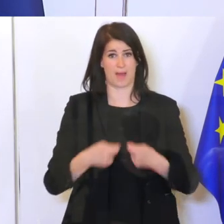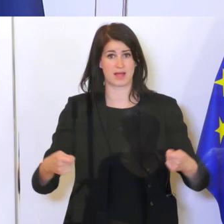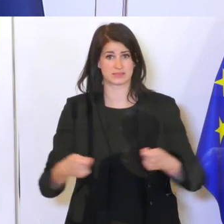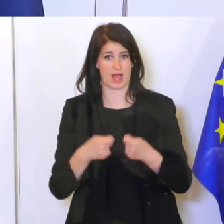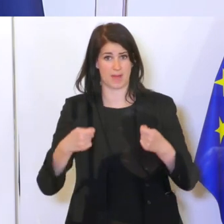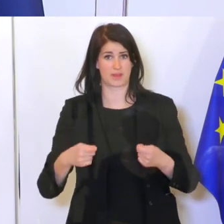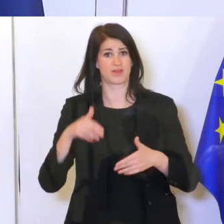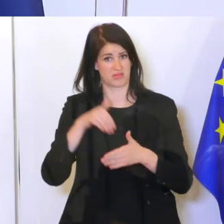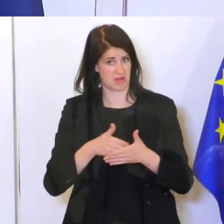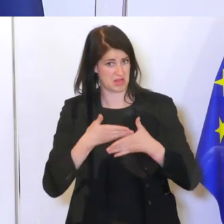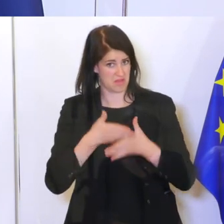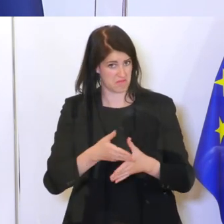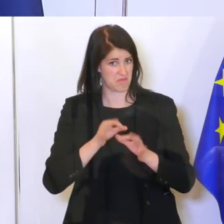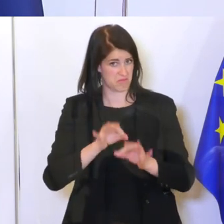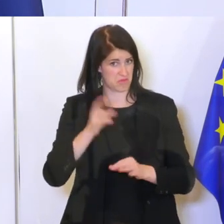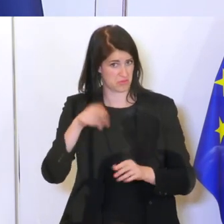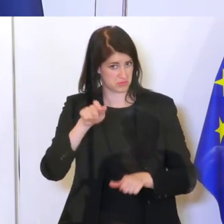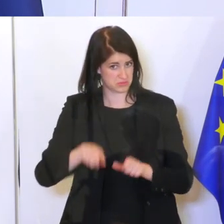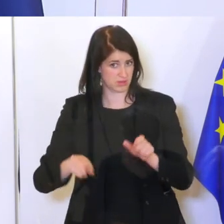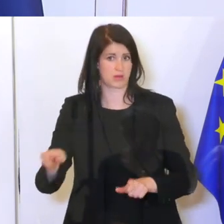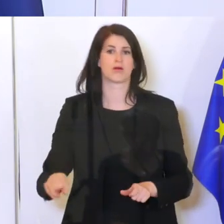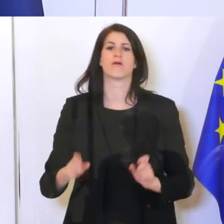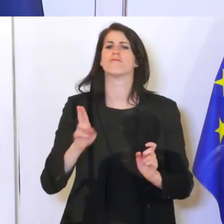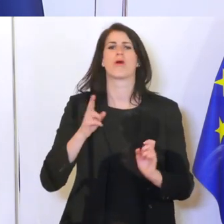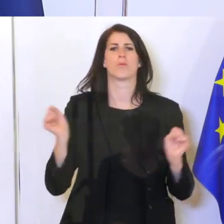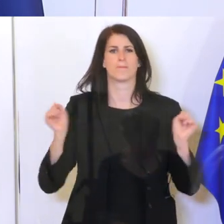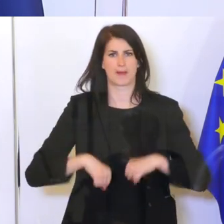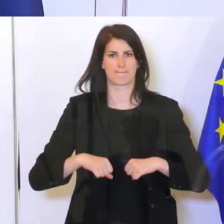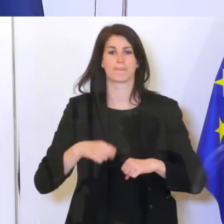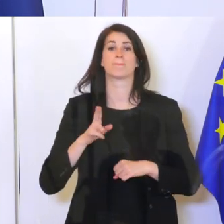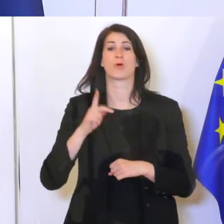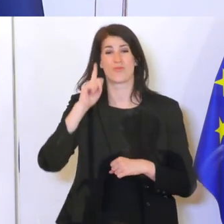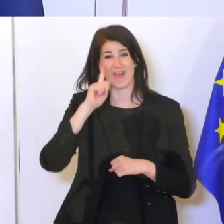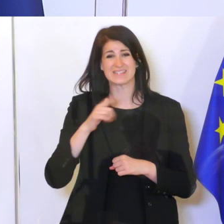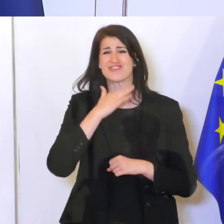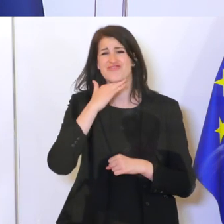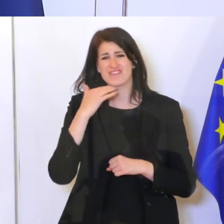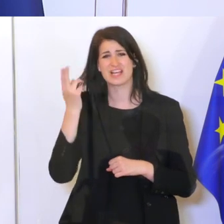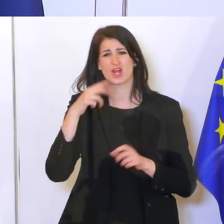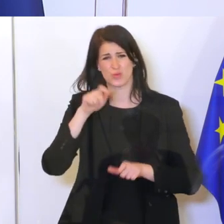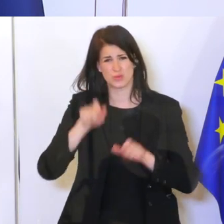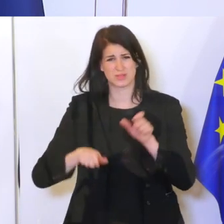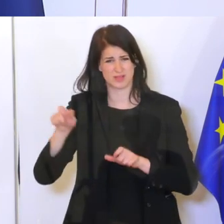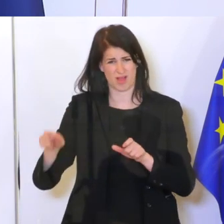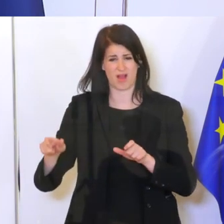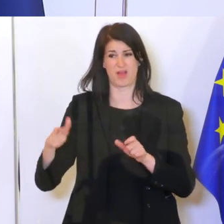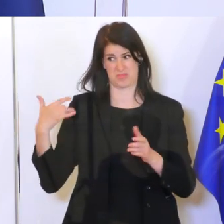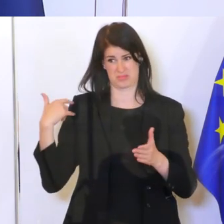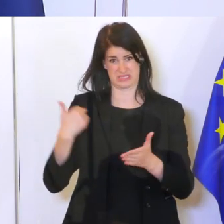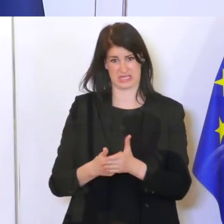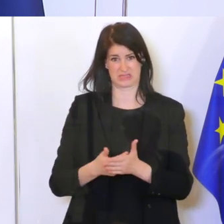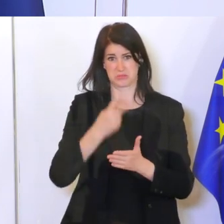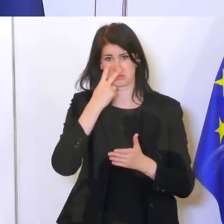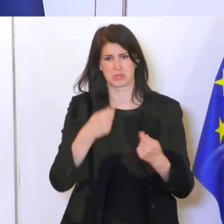wir wissen, dass viele Künstlerinnen und Künstler sich von den bisherigen Maßnahmen der Bundesregierung